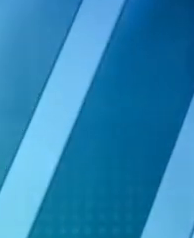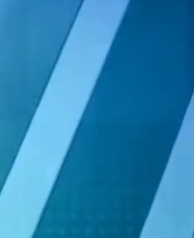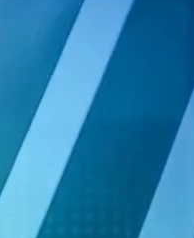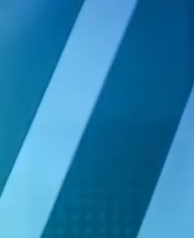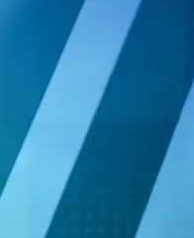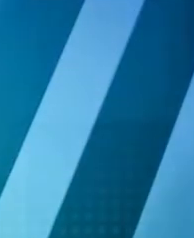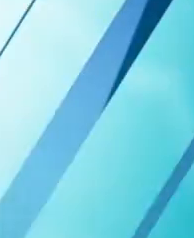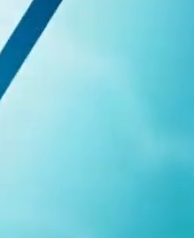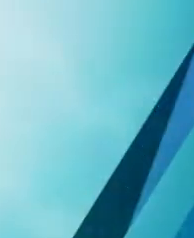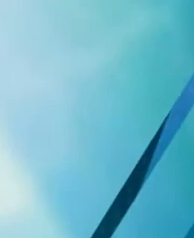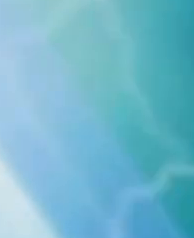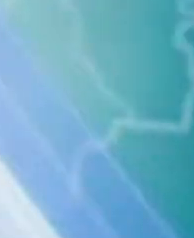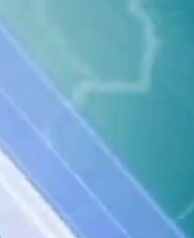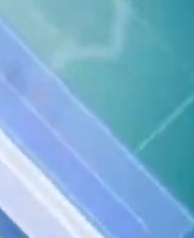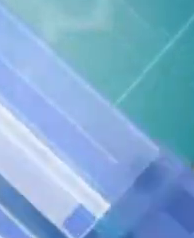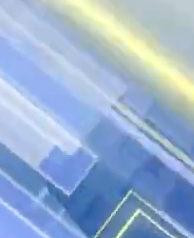Музика